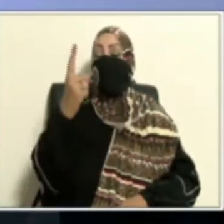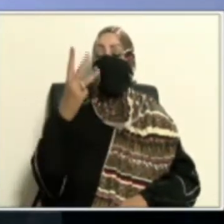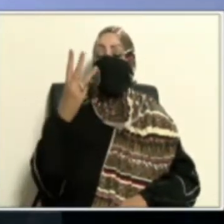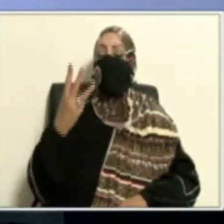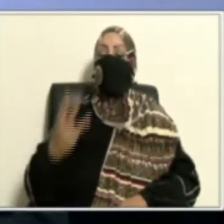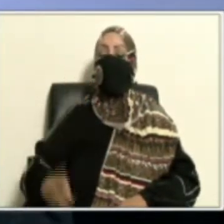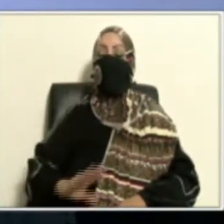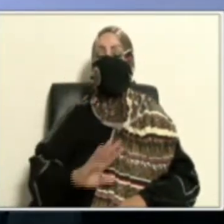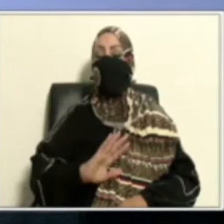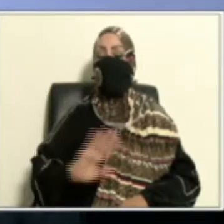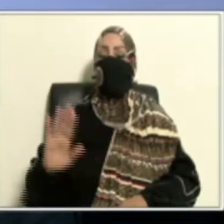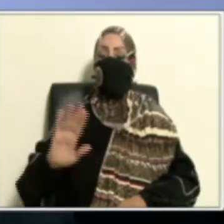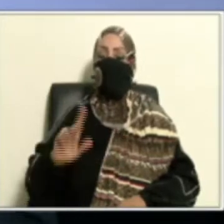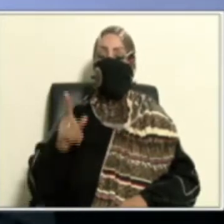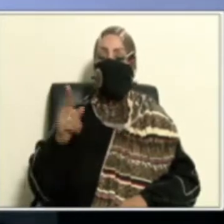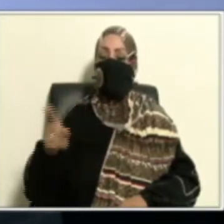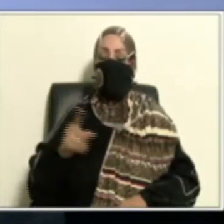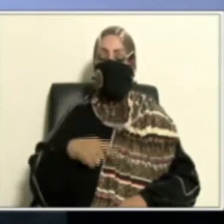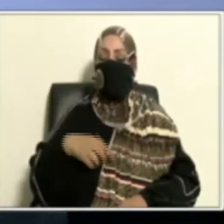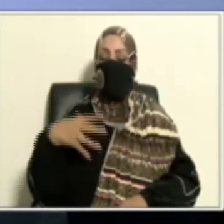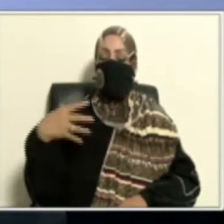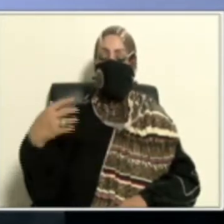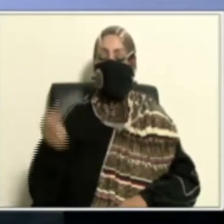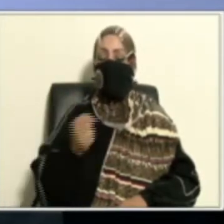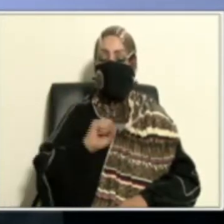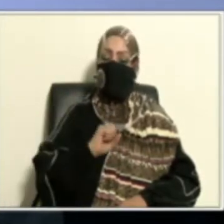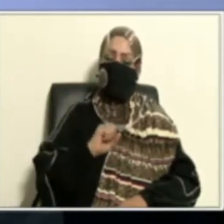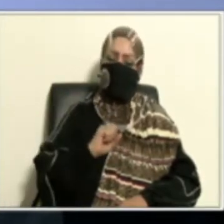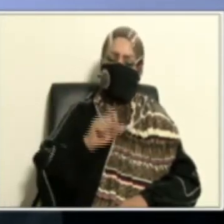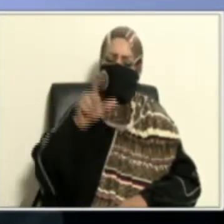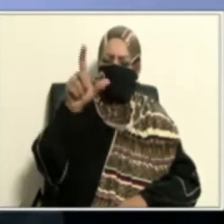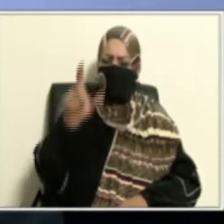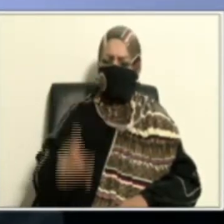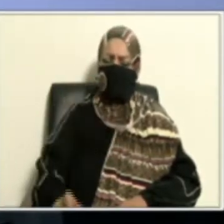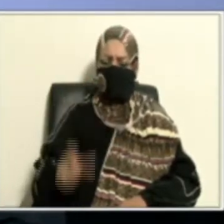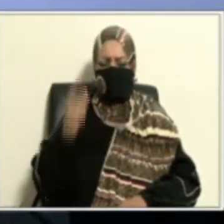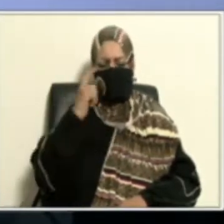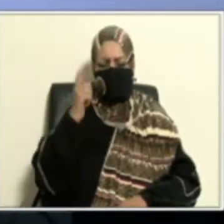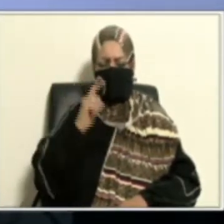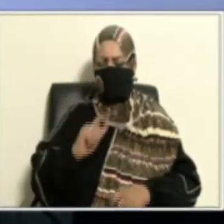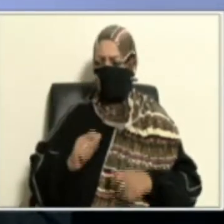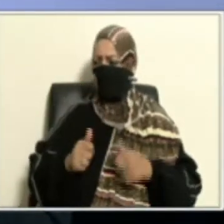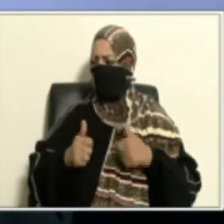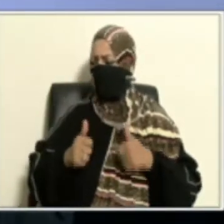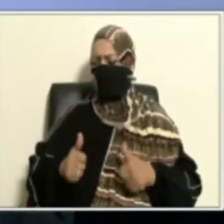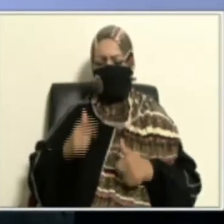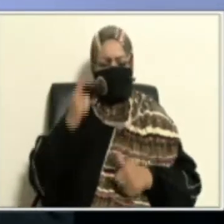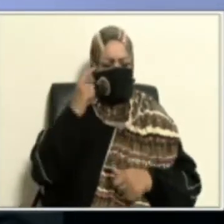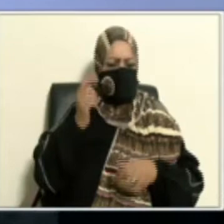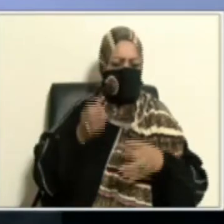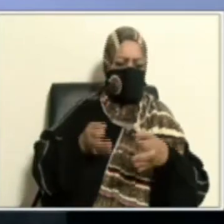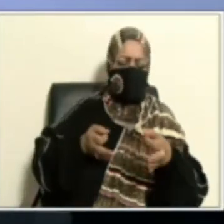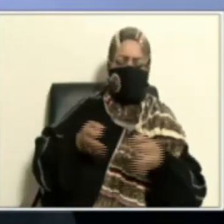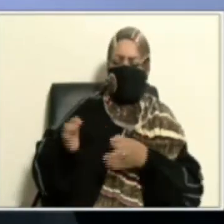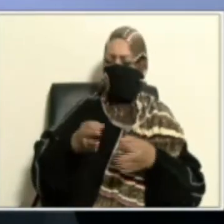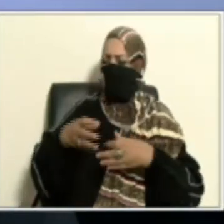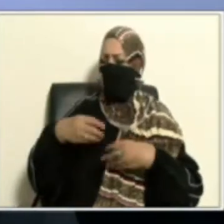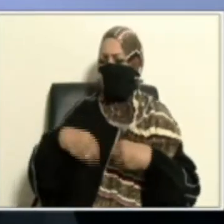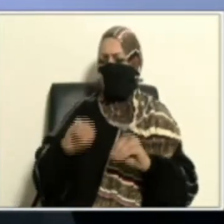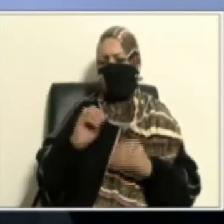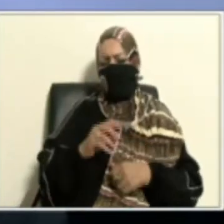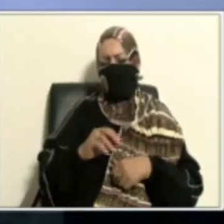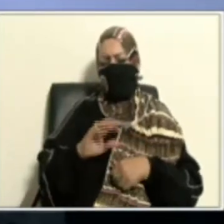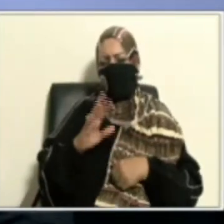يشري السعر الذي يرضى به، سواء كان انت ليك 100% ولا 200 ولا